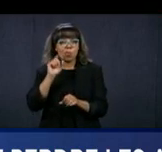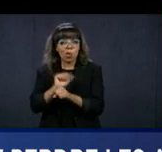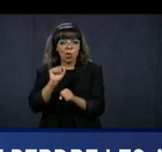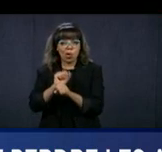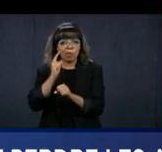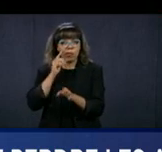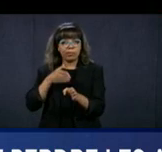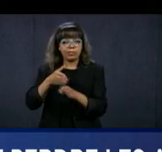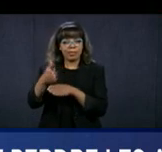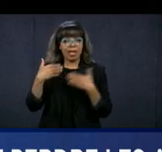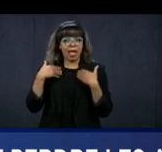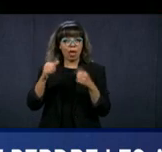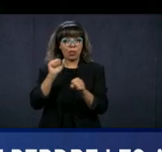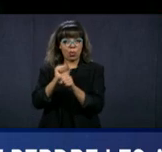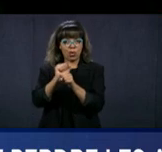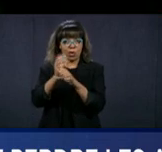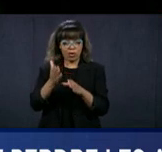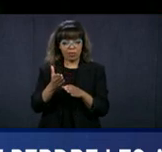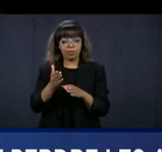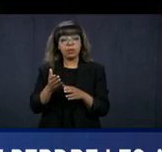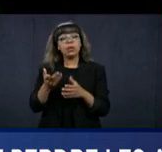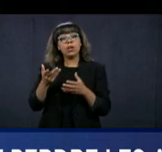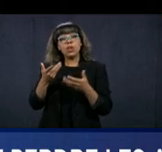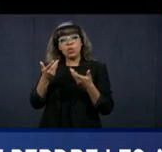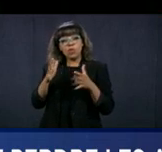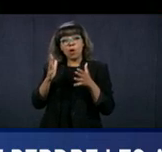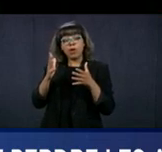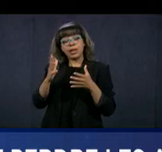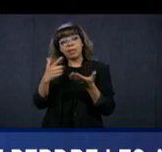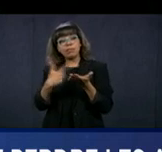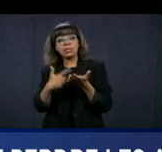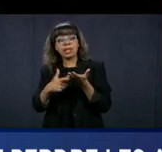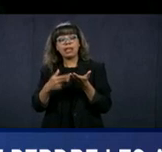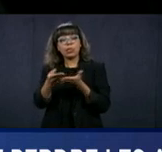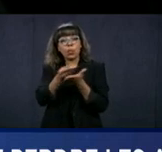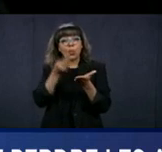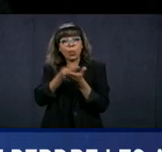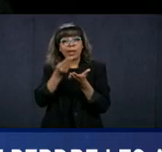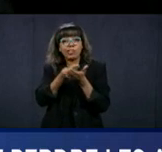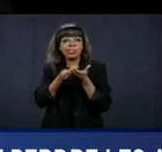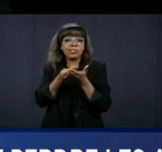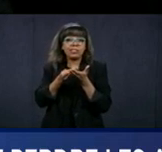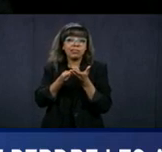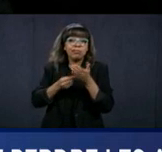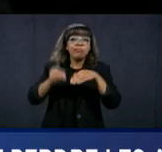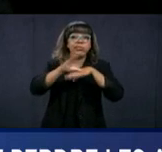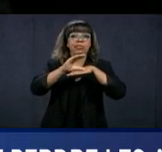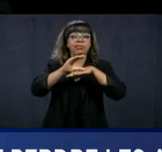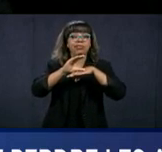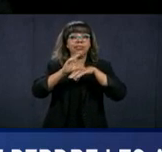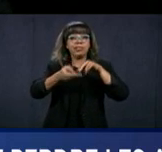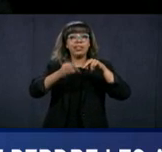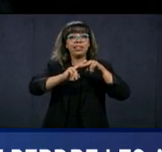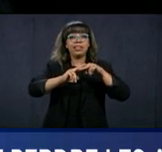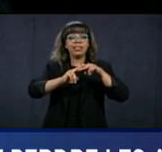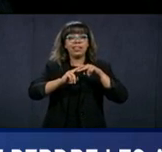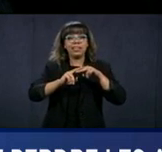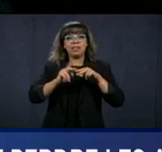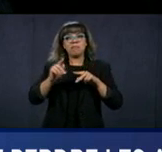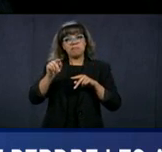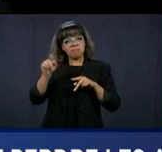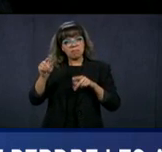sont manquants en ce moment? Vous avez déjà annoncé des bonis, des